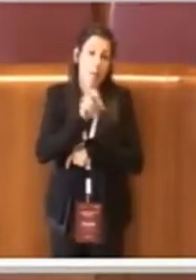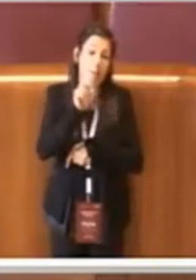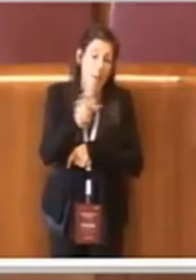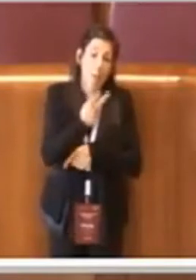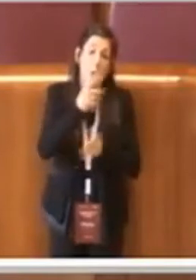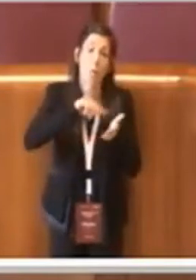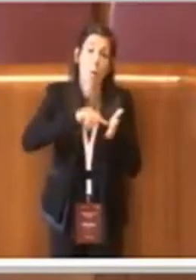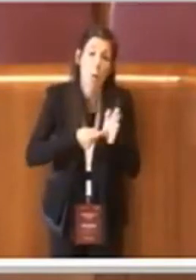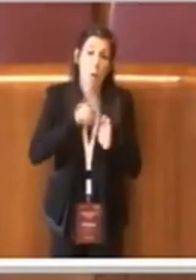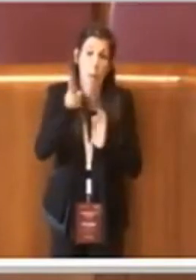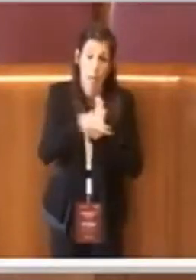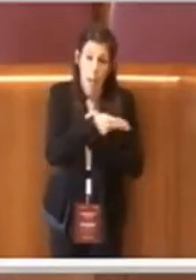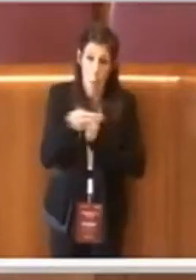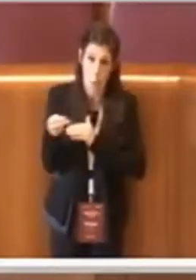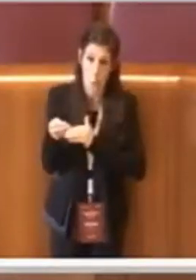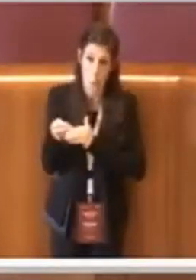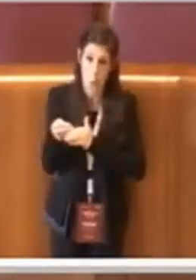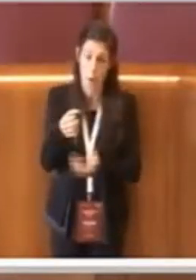euro citati nella